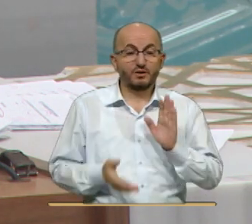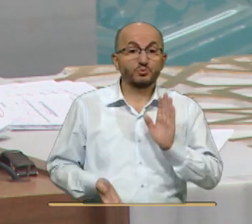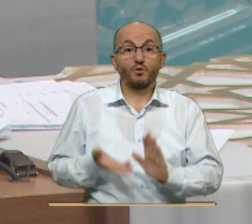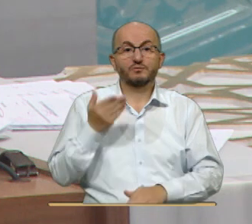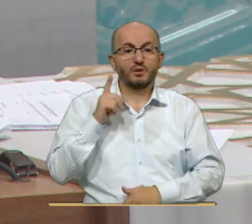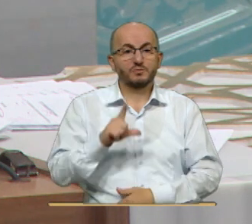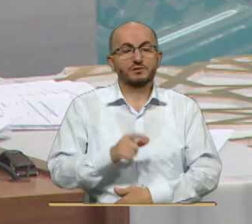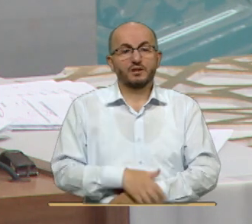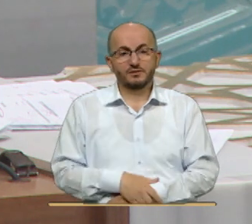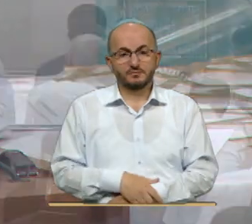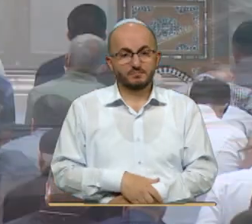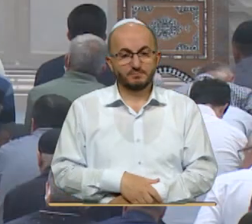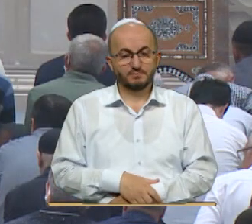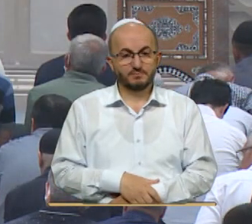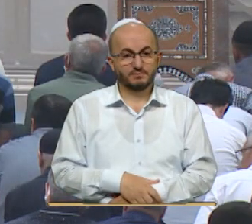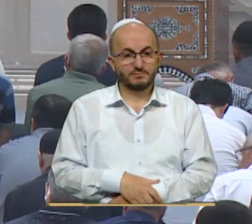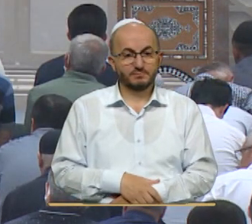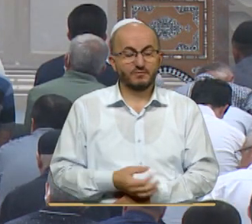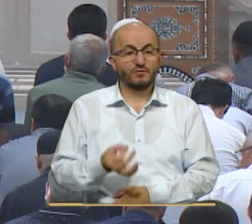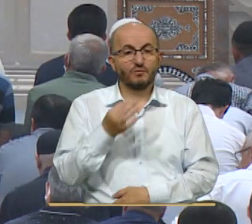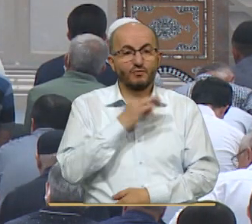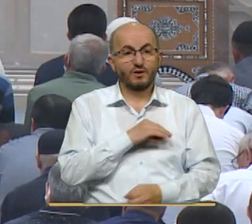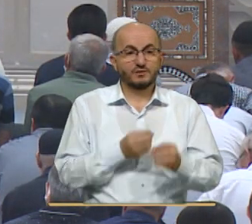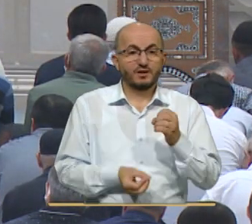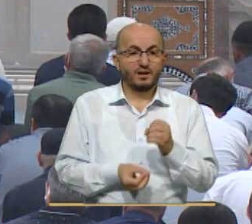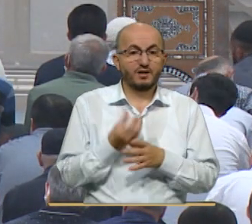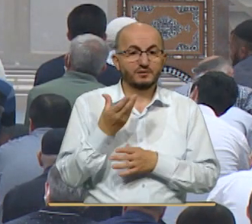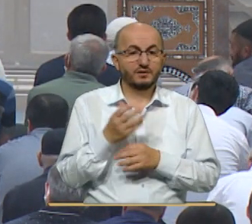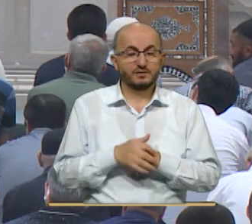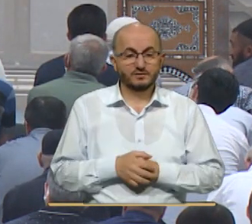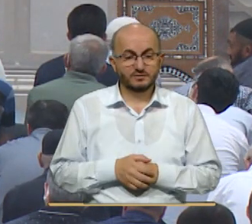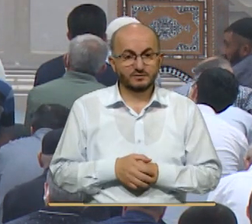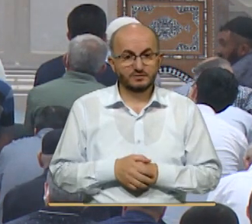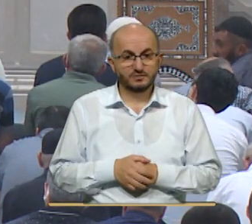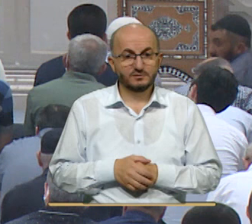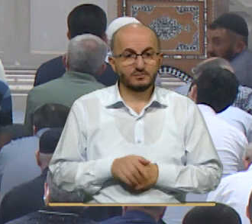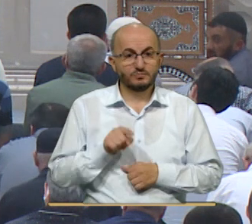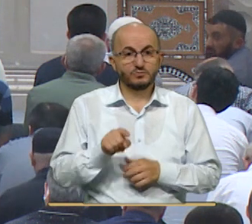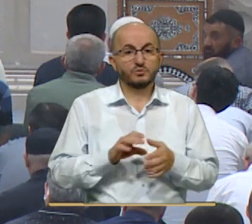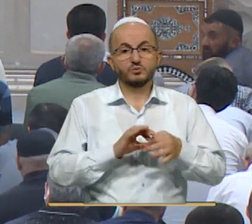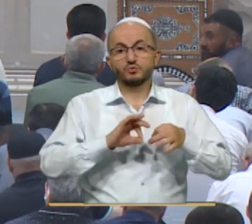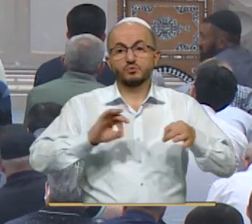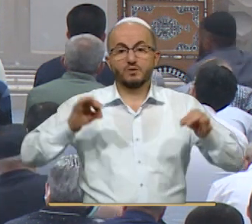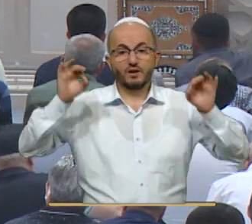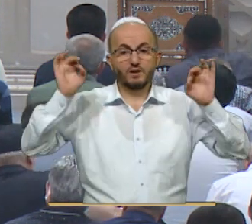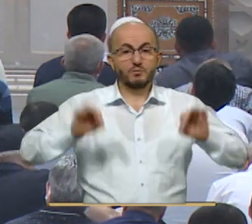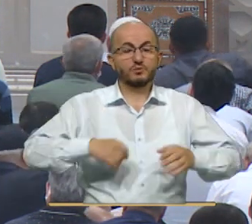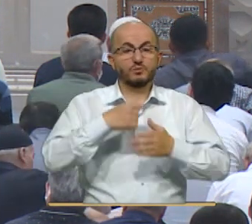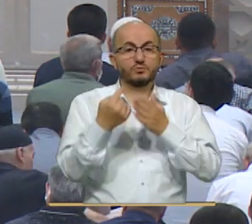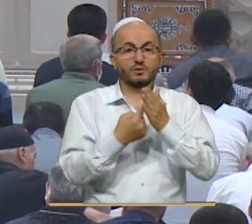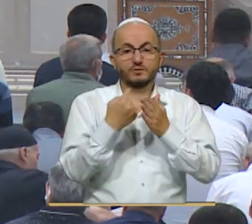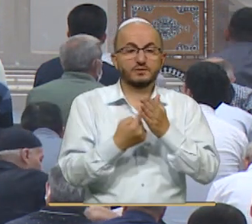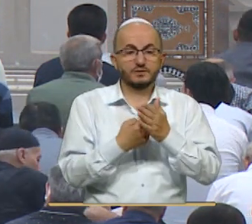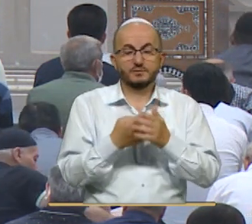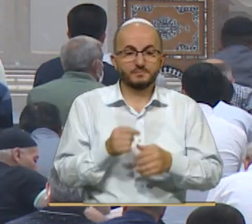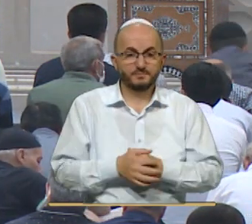çoğaltmamız lazım. Yani hikmet kaynağı bu ifadelerle başlıyor Kur'an-ı Kerim. Öyleyse